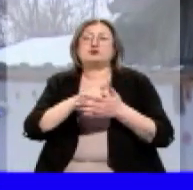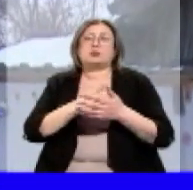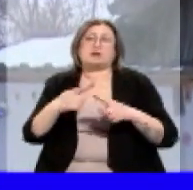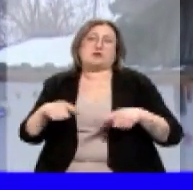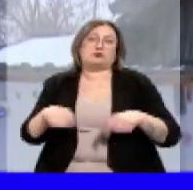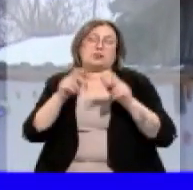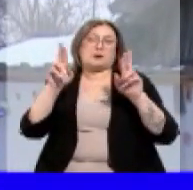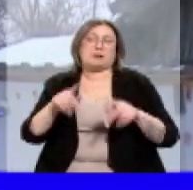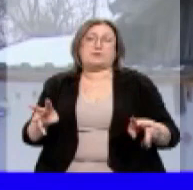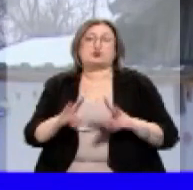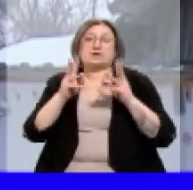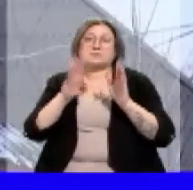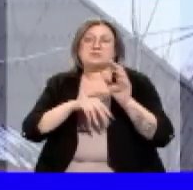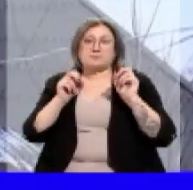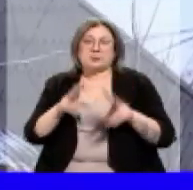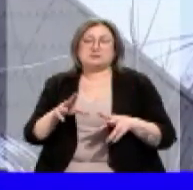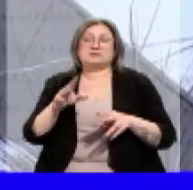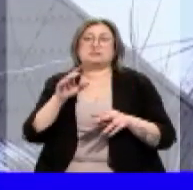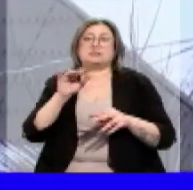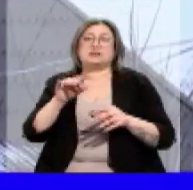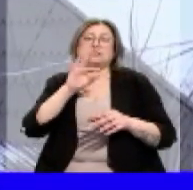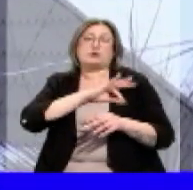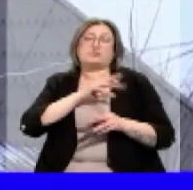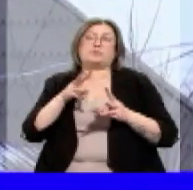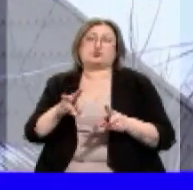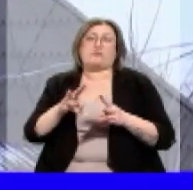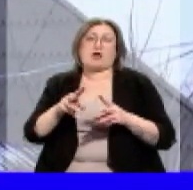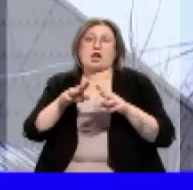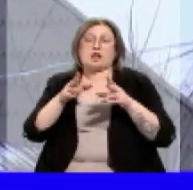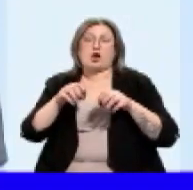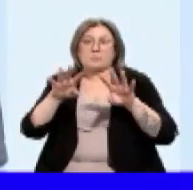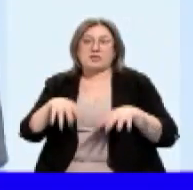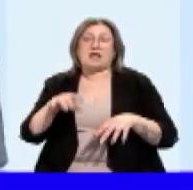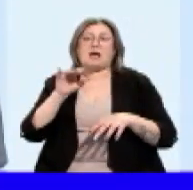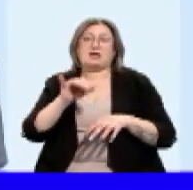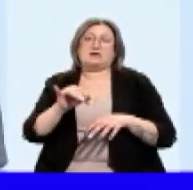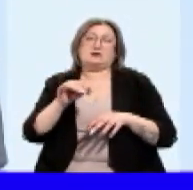остаются нарушение правил пожарной безопасности при устройстве и эксплуатации печного отопления,